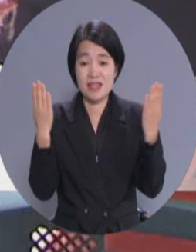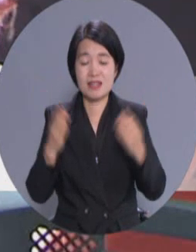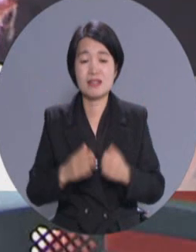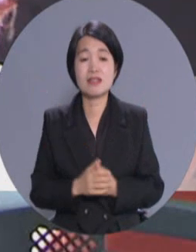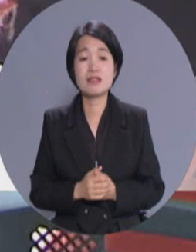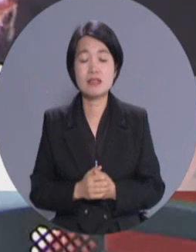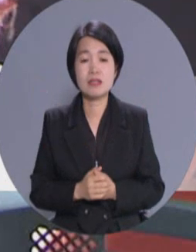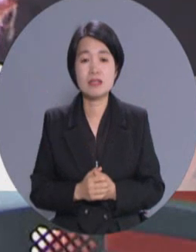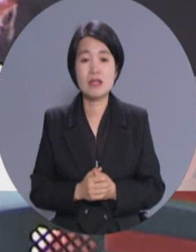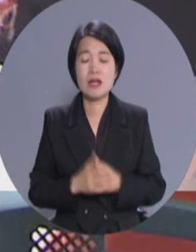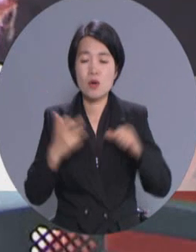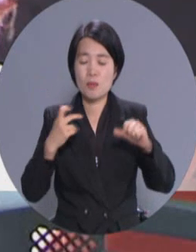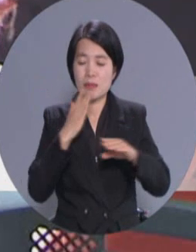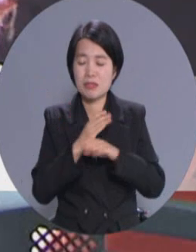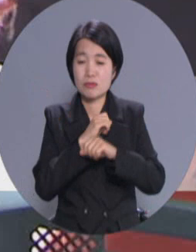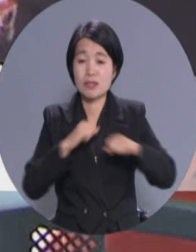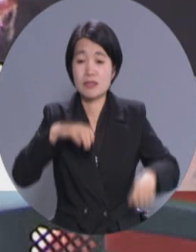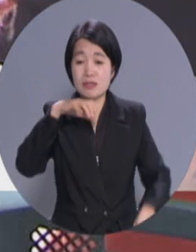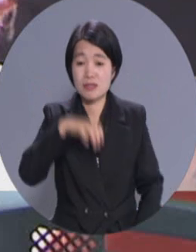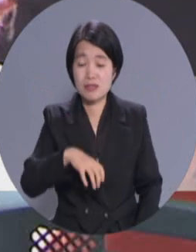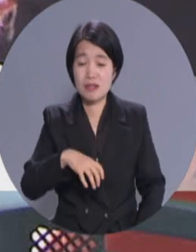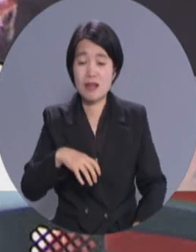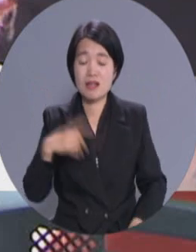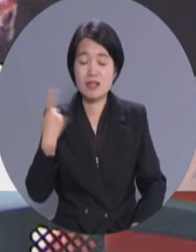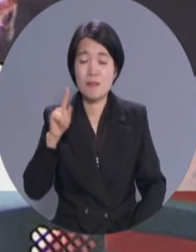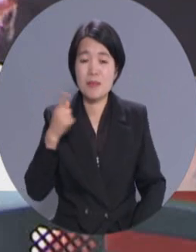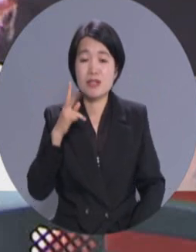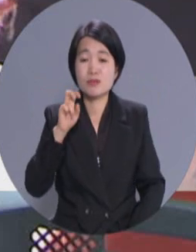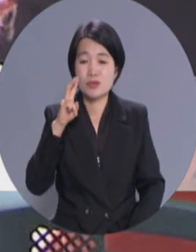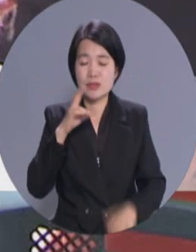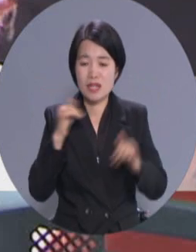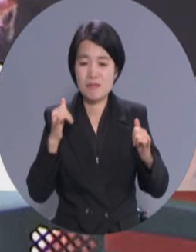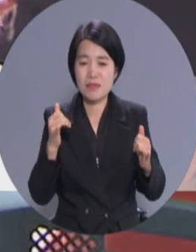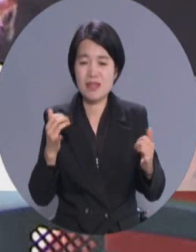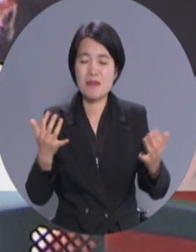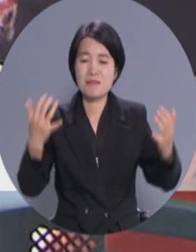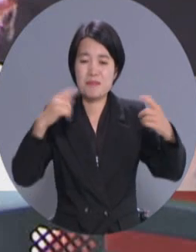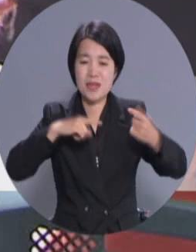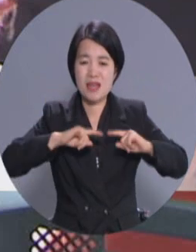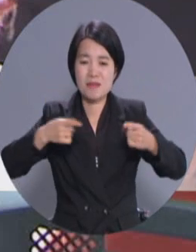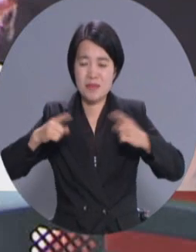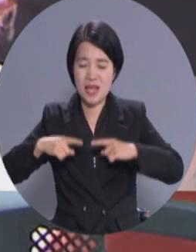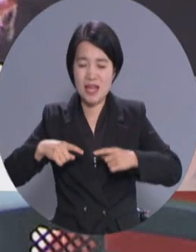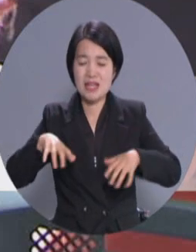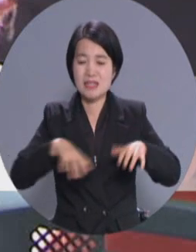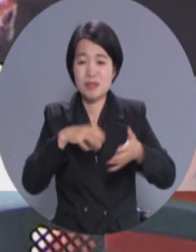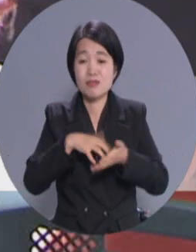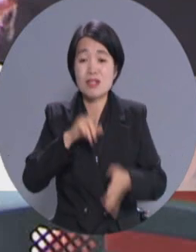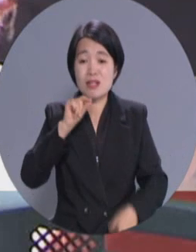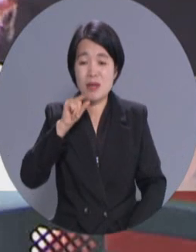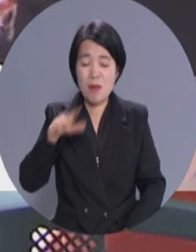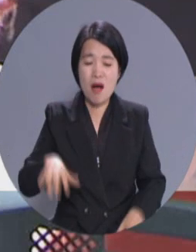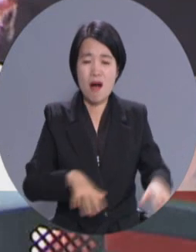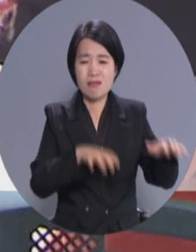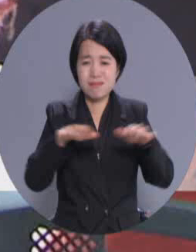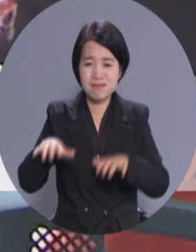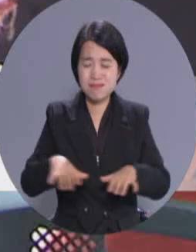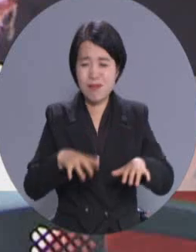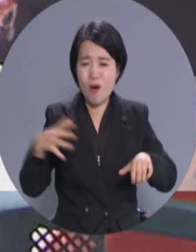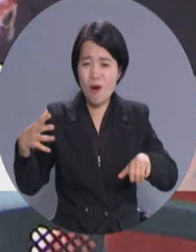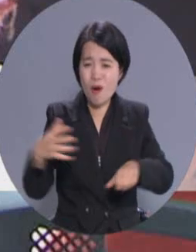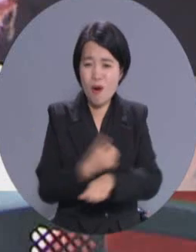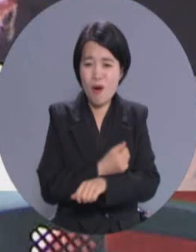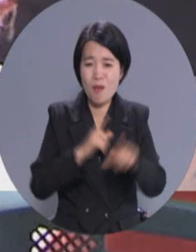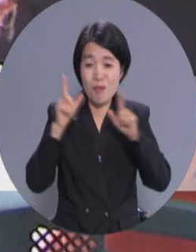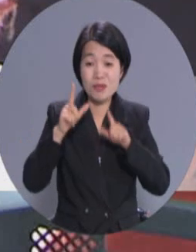열렸습니다. 5.18 민주광장에서 1,122명의 시민들이 김장 1만여 포기를 담그는 장관이